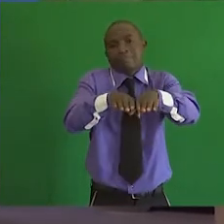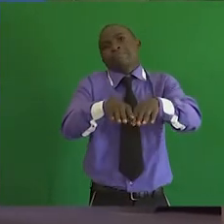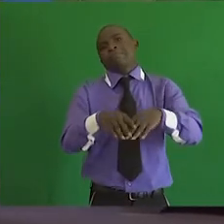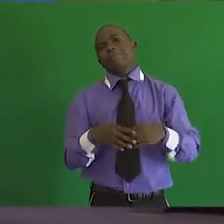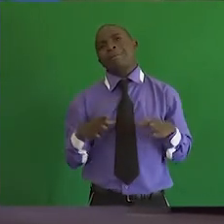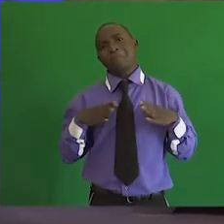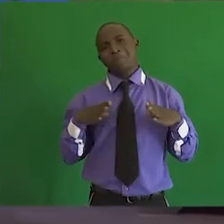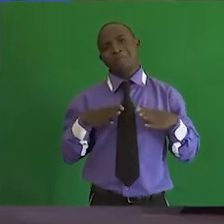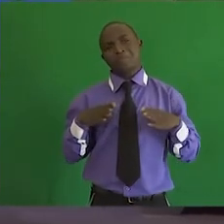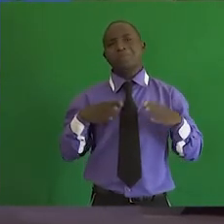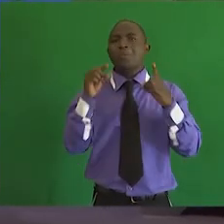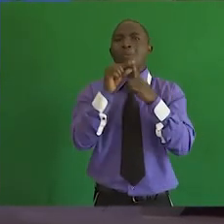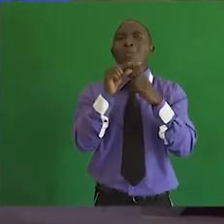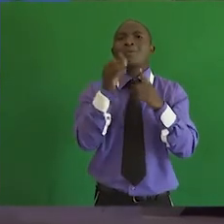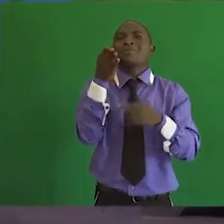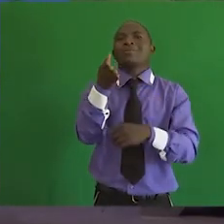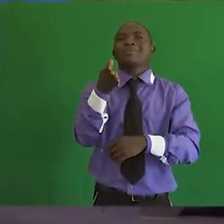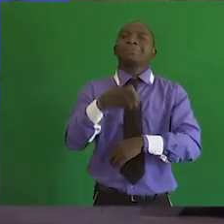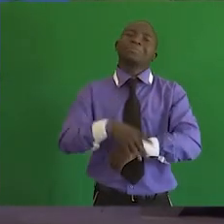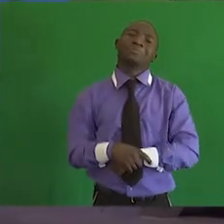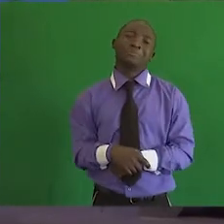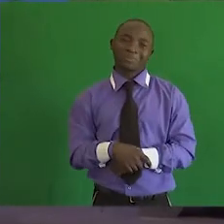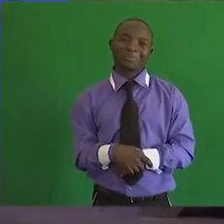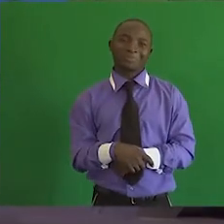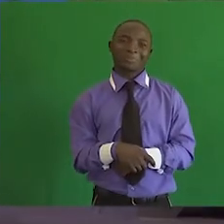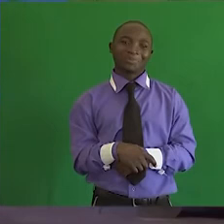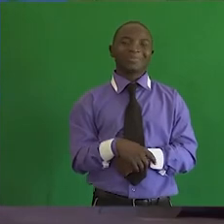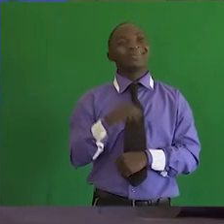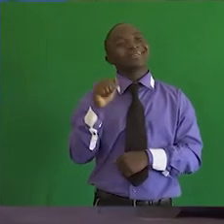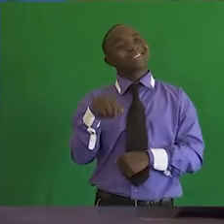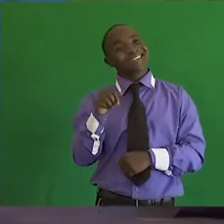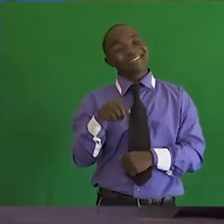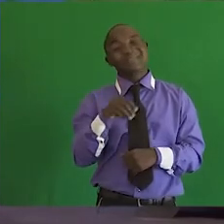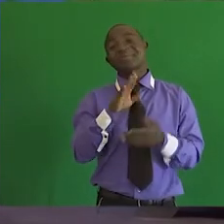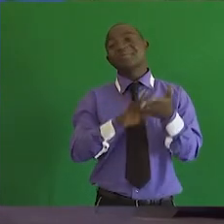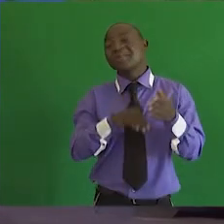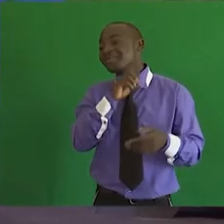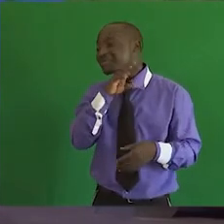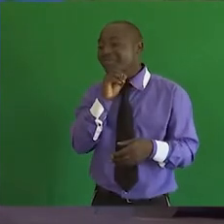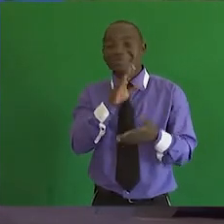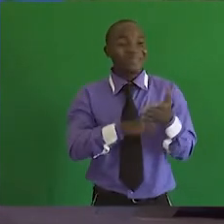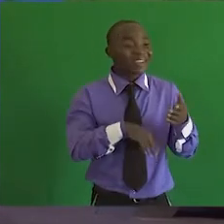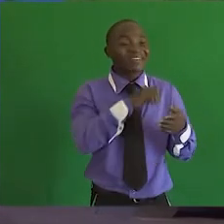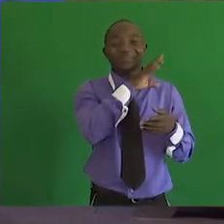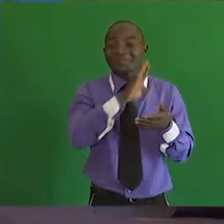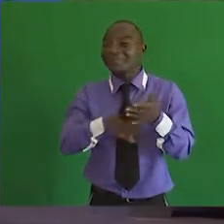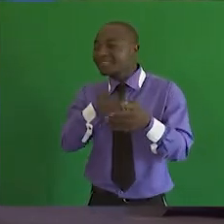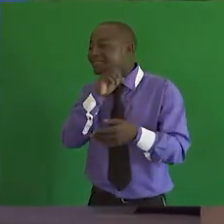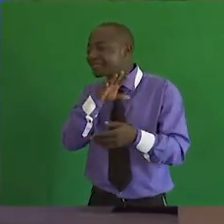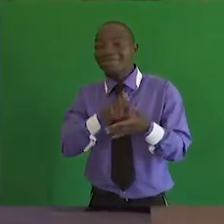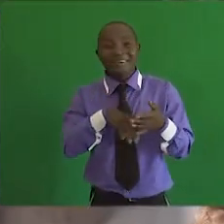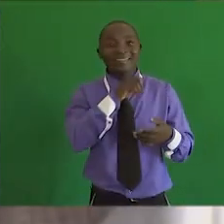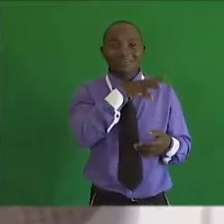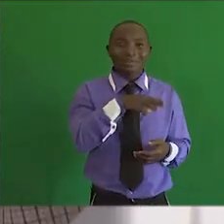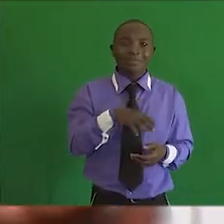amwene makumbi vachembera sesu. Tete akutotenda. Makaita kanhaisa maita makaunza ndigi zvezvi. Unogona nhamo nekuti chinyararidza